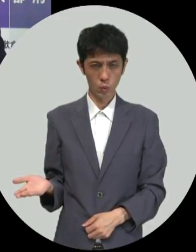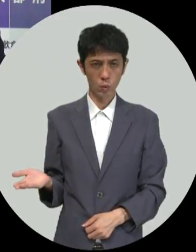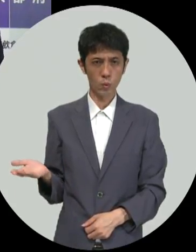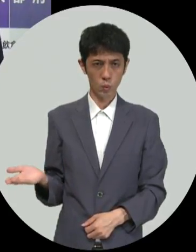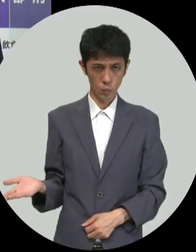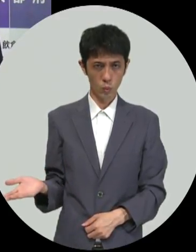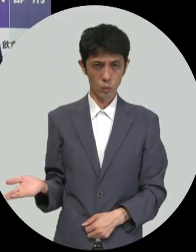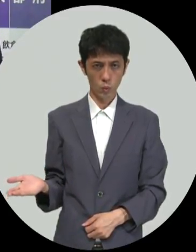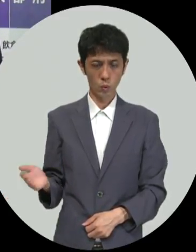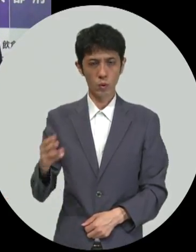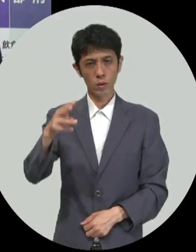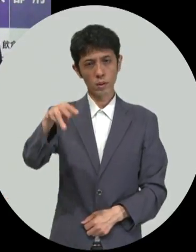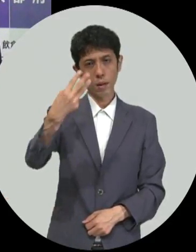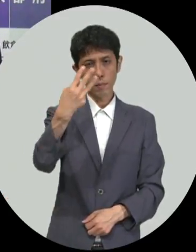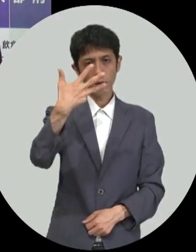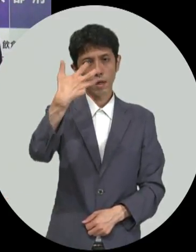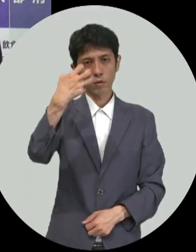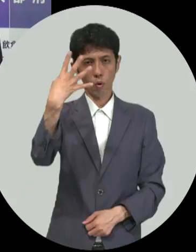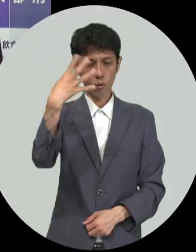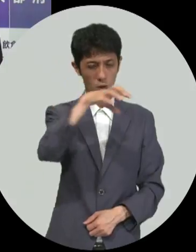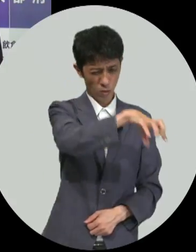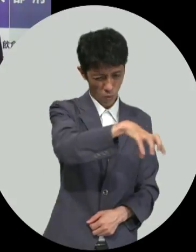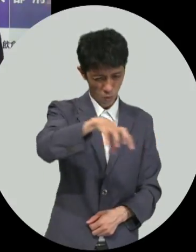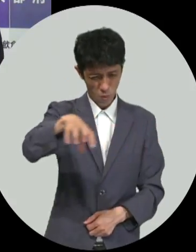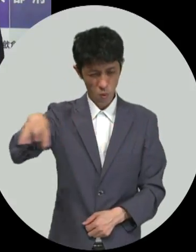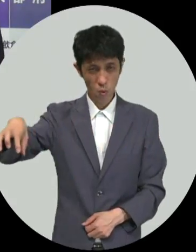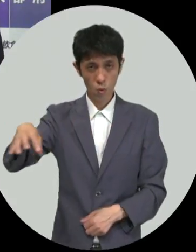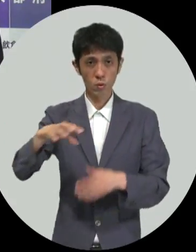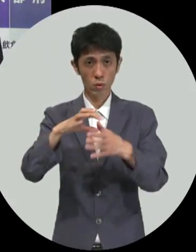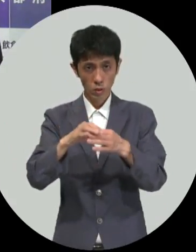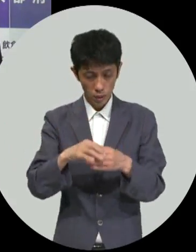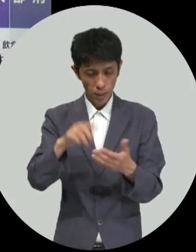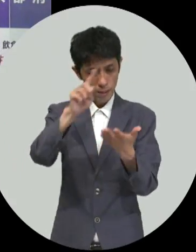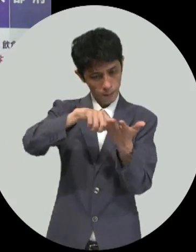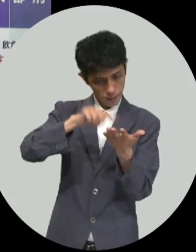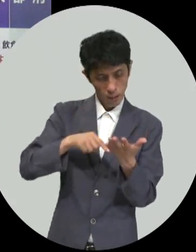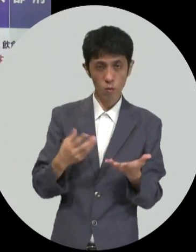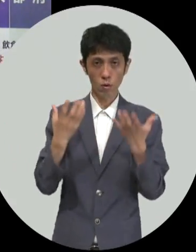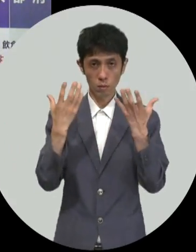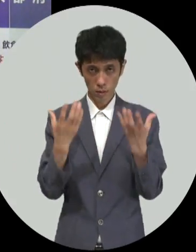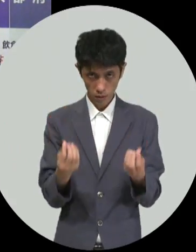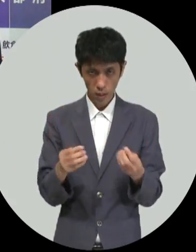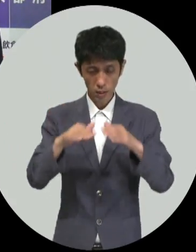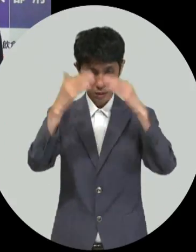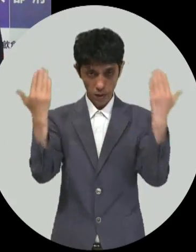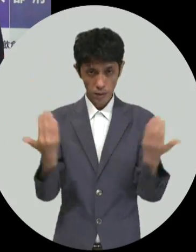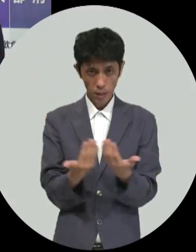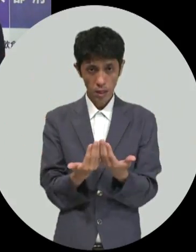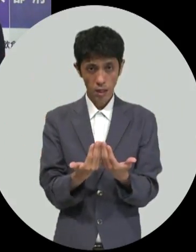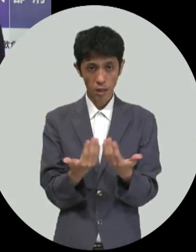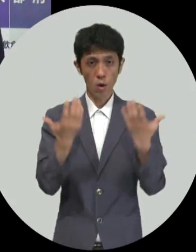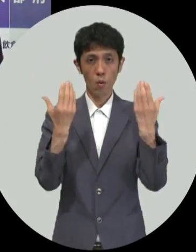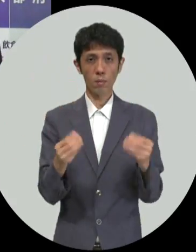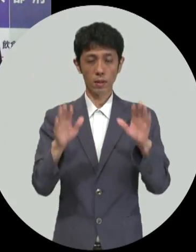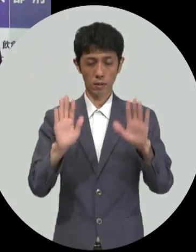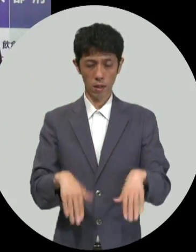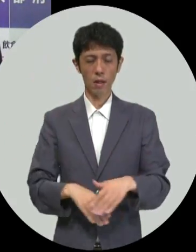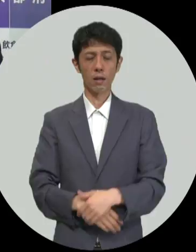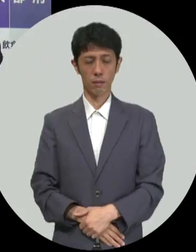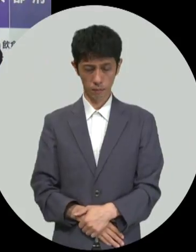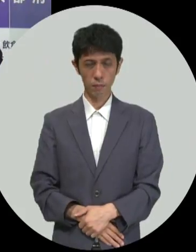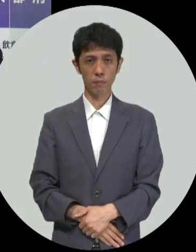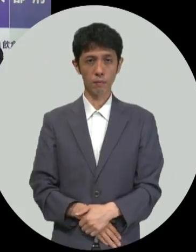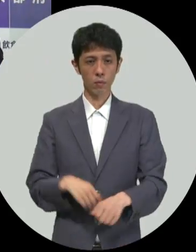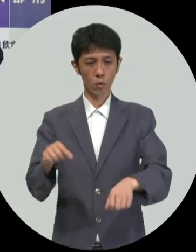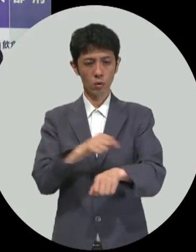農業ため池、約384箇所につきまして、実施してまいりますが、それがすべて終了をいたしました。